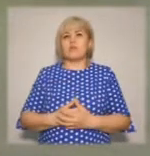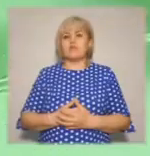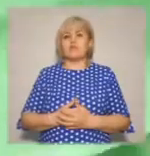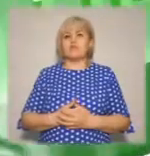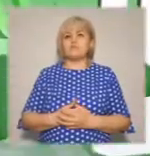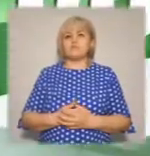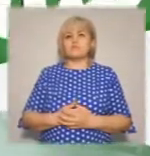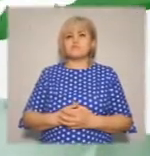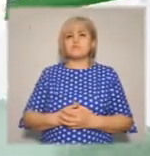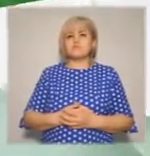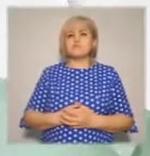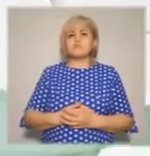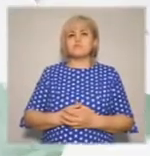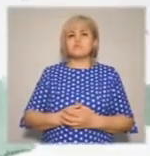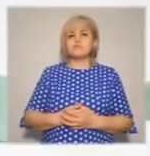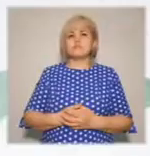соревнованиях.